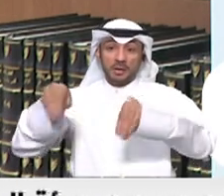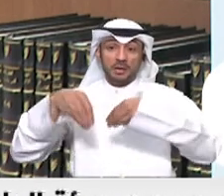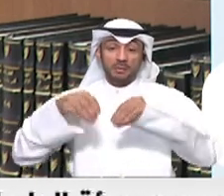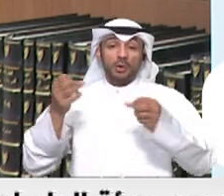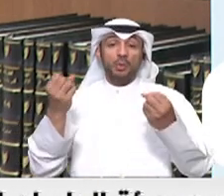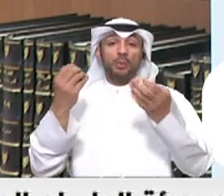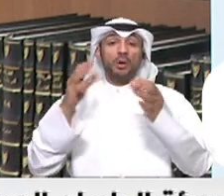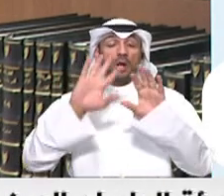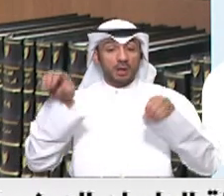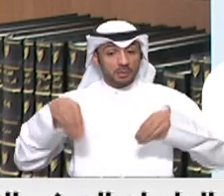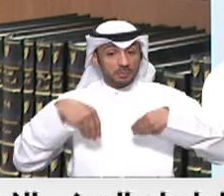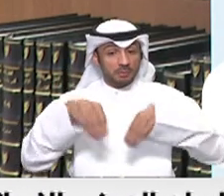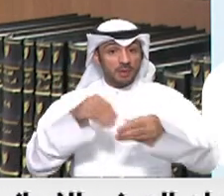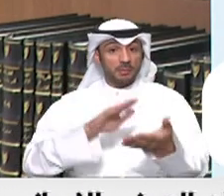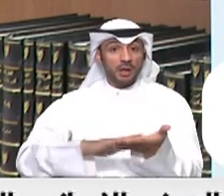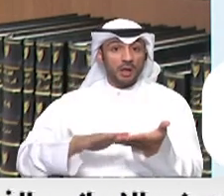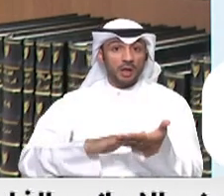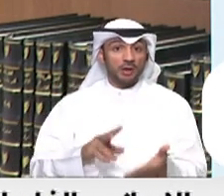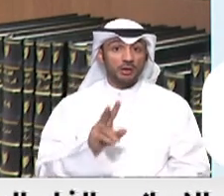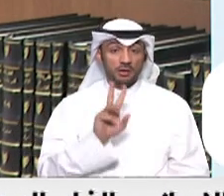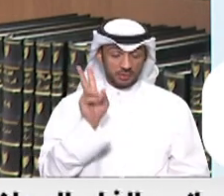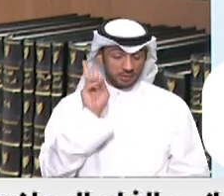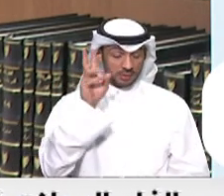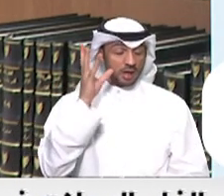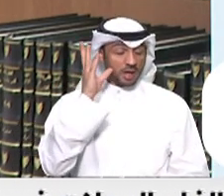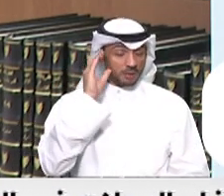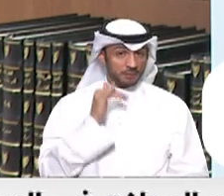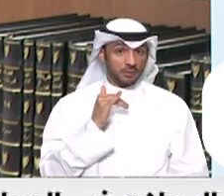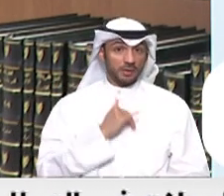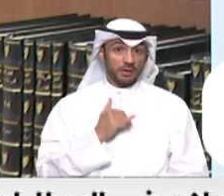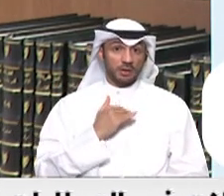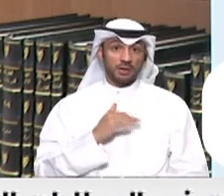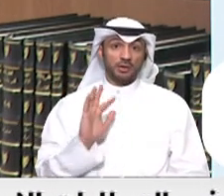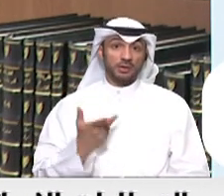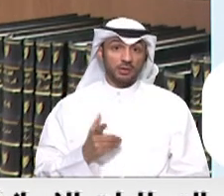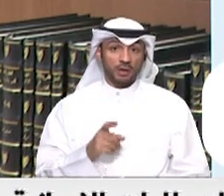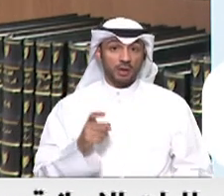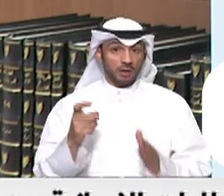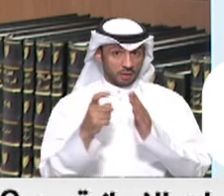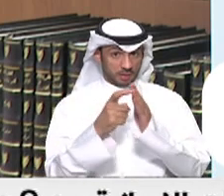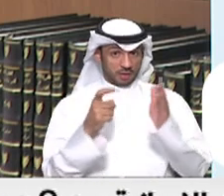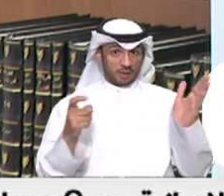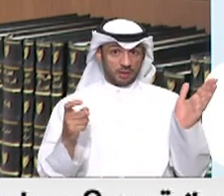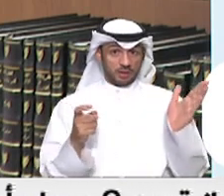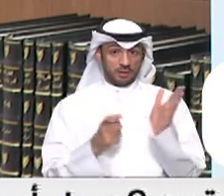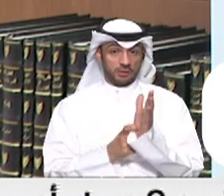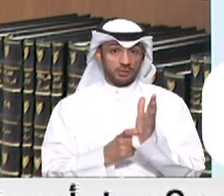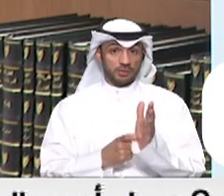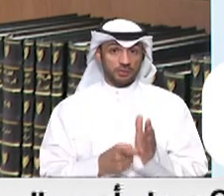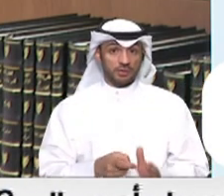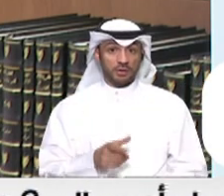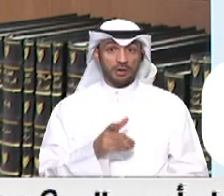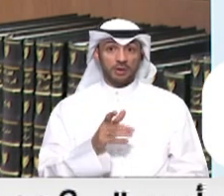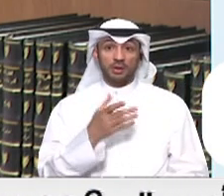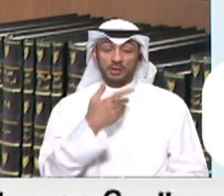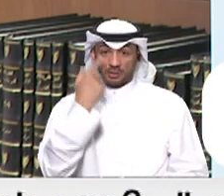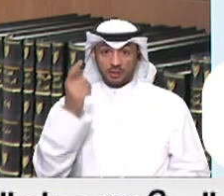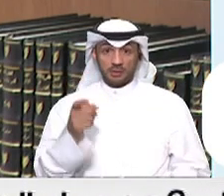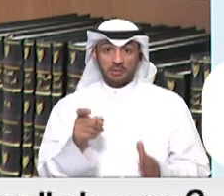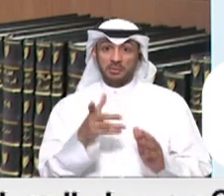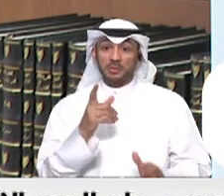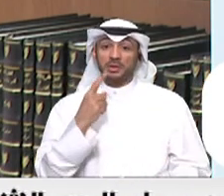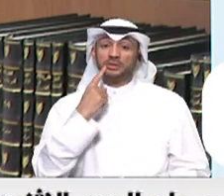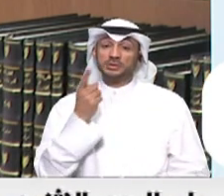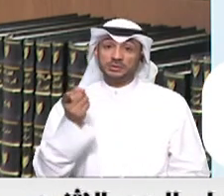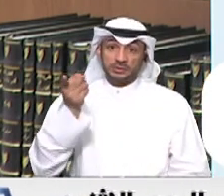كبيره طبعا نتامل القانون طبعا حتى يتم تطبيقه اعتقد يبيله بعد